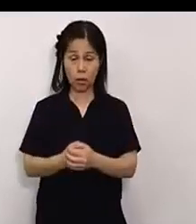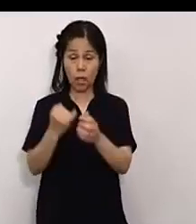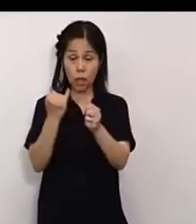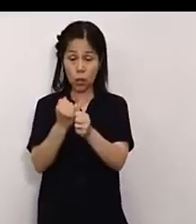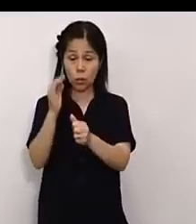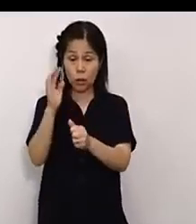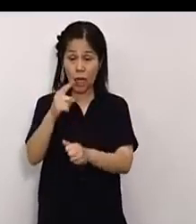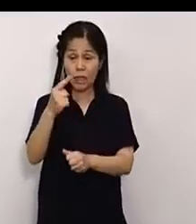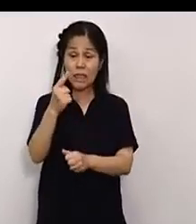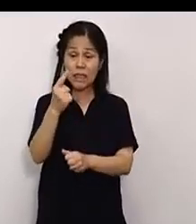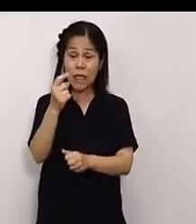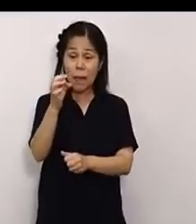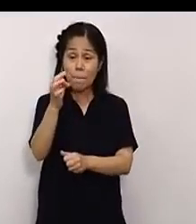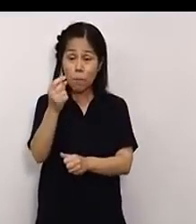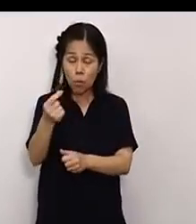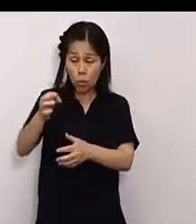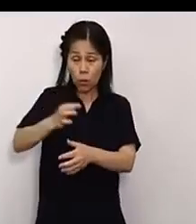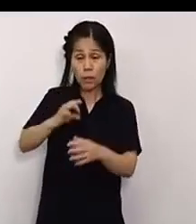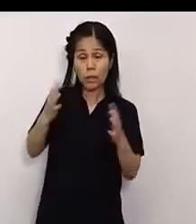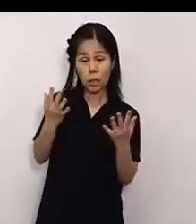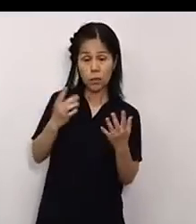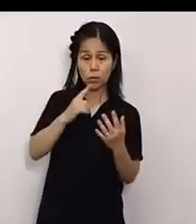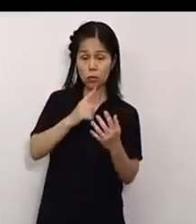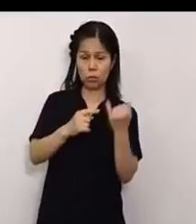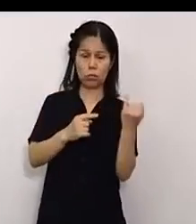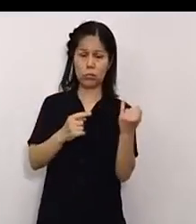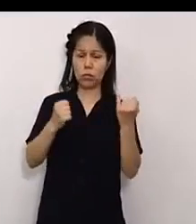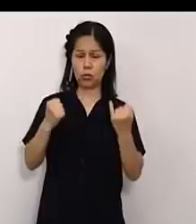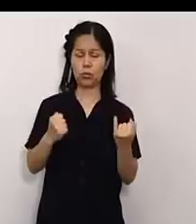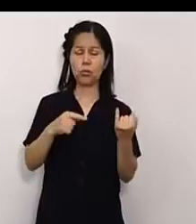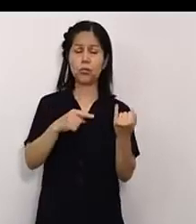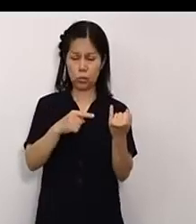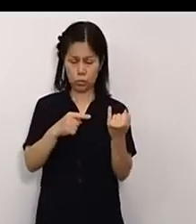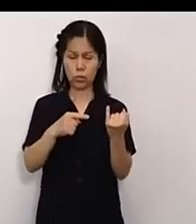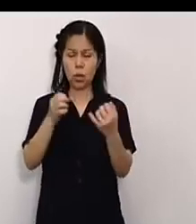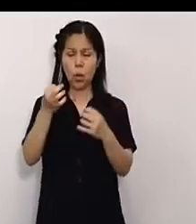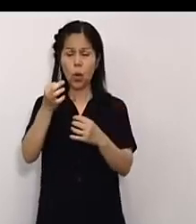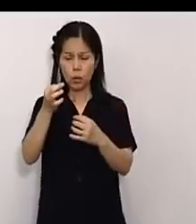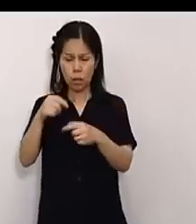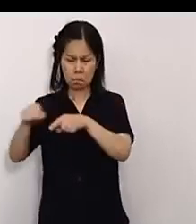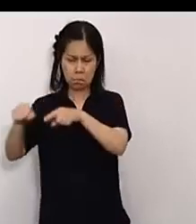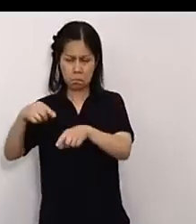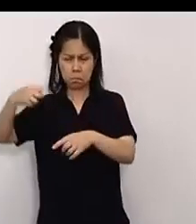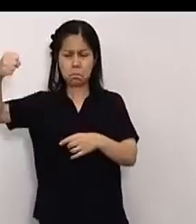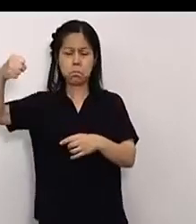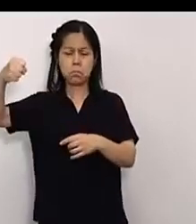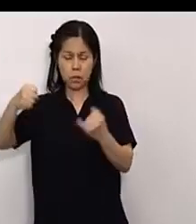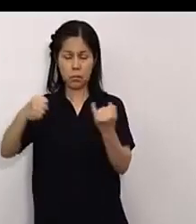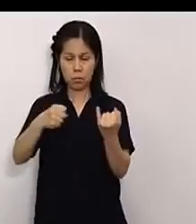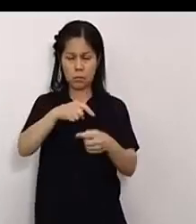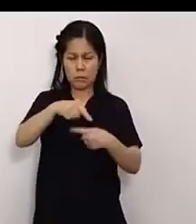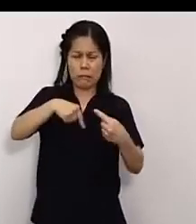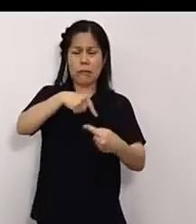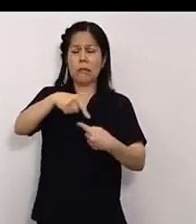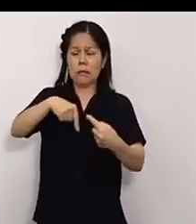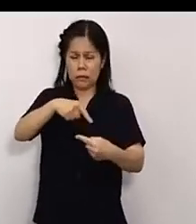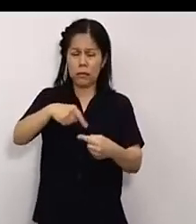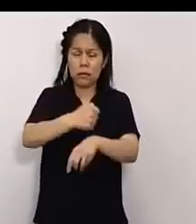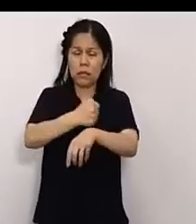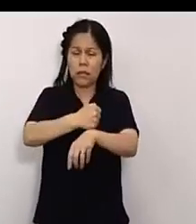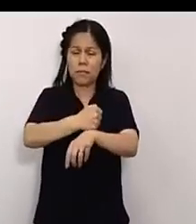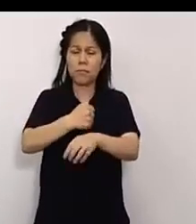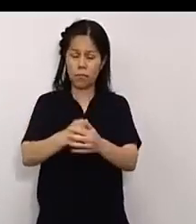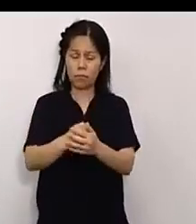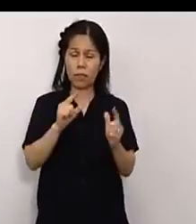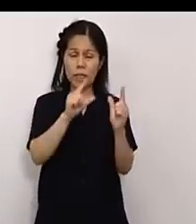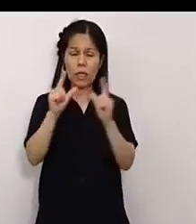もらっていないと。で、そういうお金を工面してきたり、それから生活費の、まあ、や